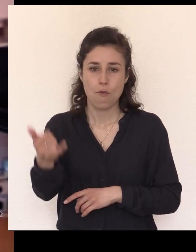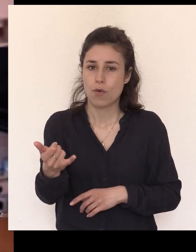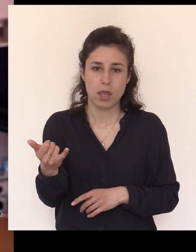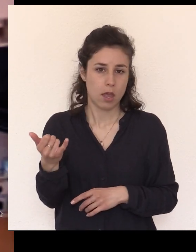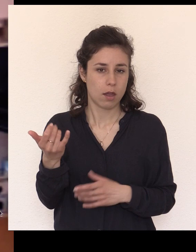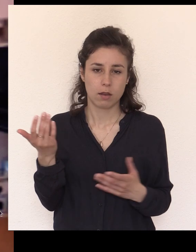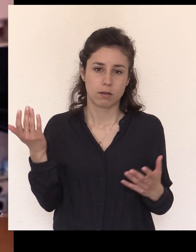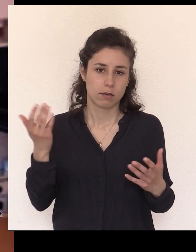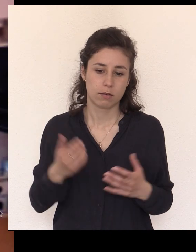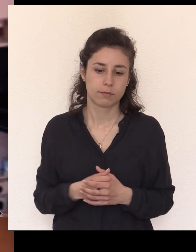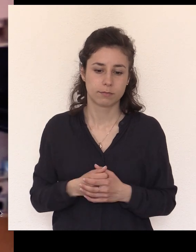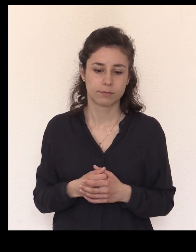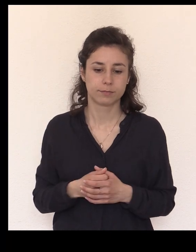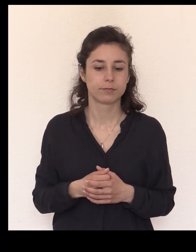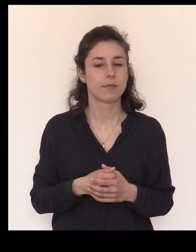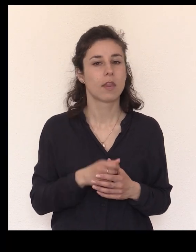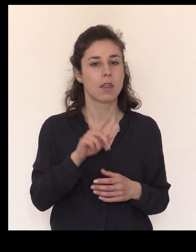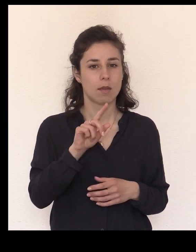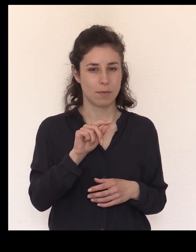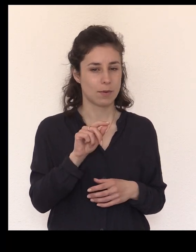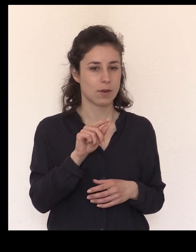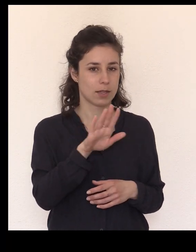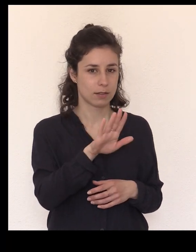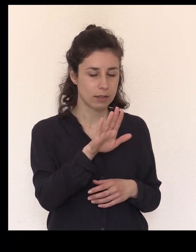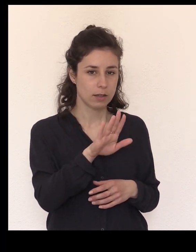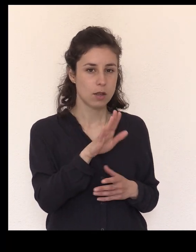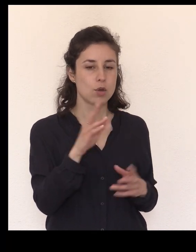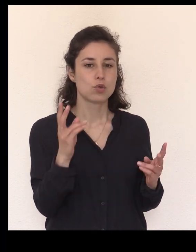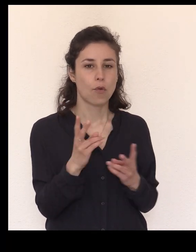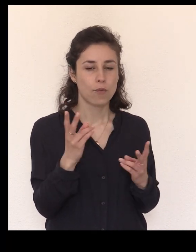hätte. Das heißt, du hast ja eh schon deine